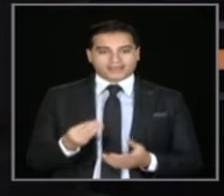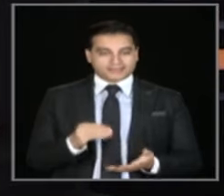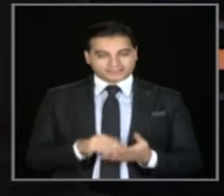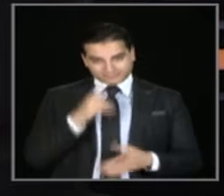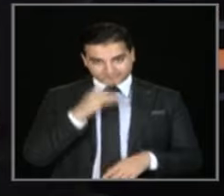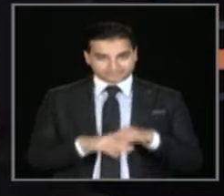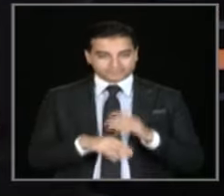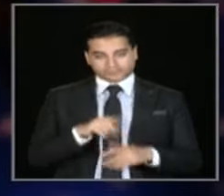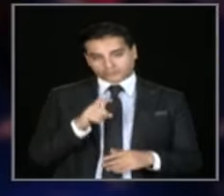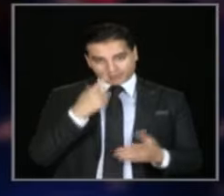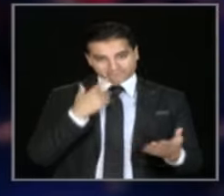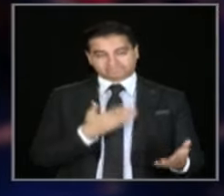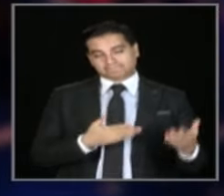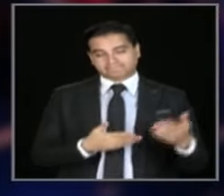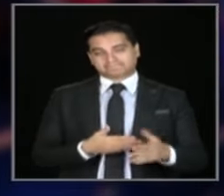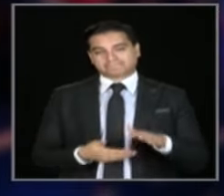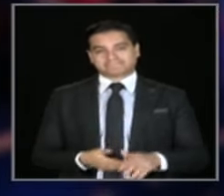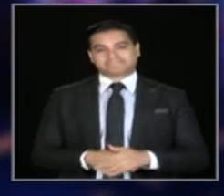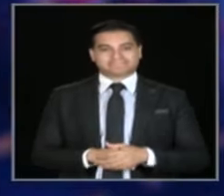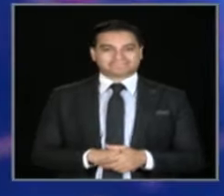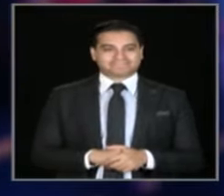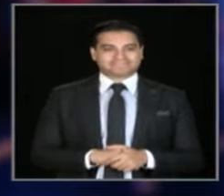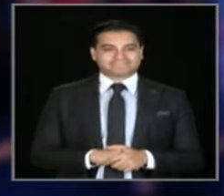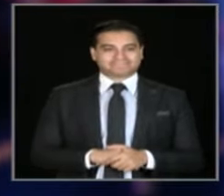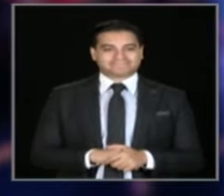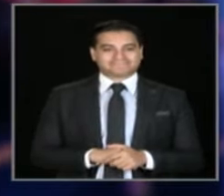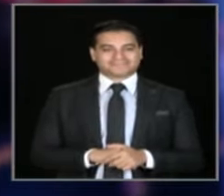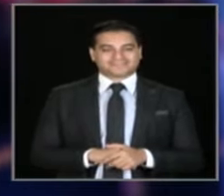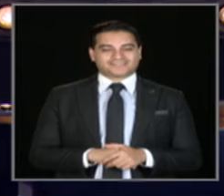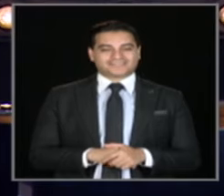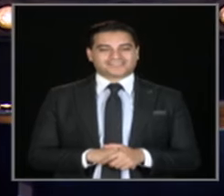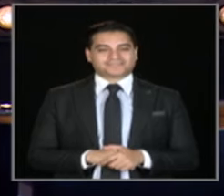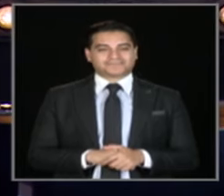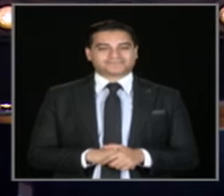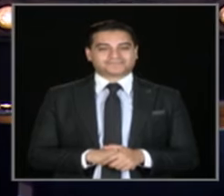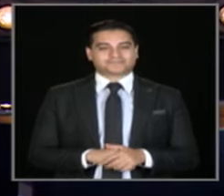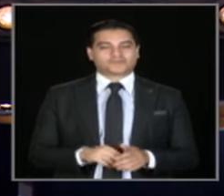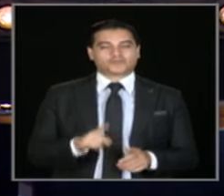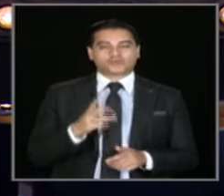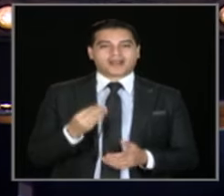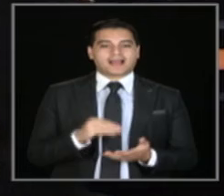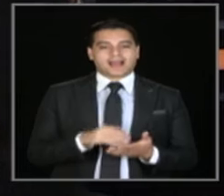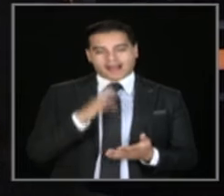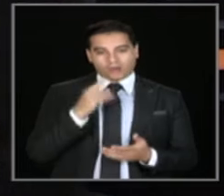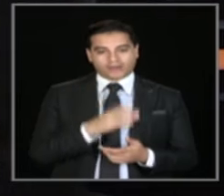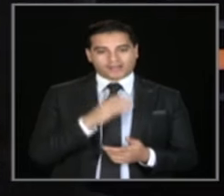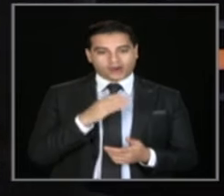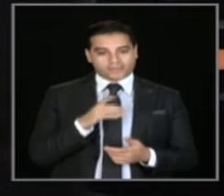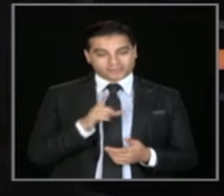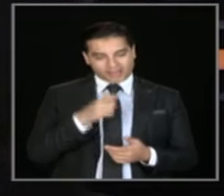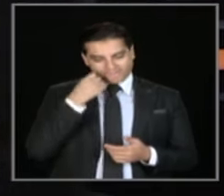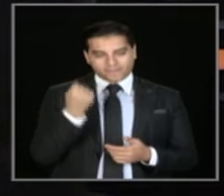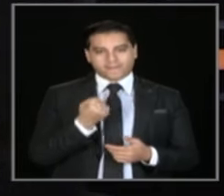ودوسوا على البازر. سؤال ب 30 نقطة، لو الإجابة صح ألف